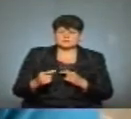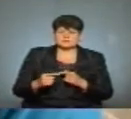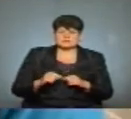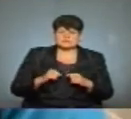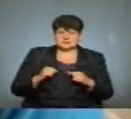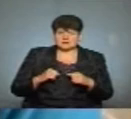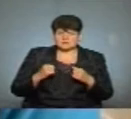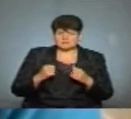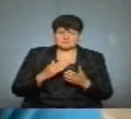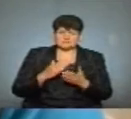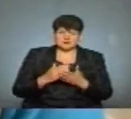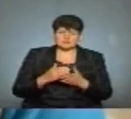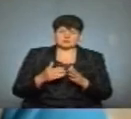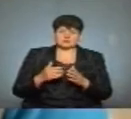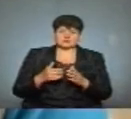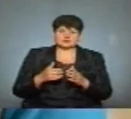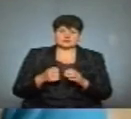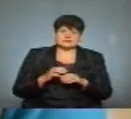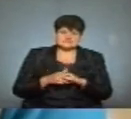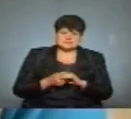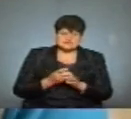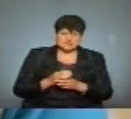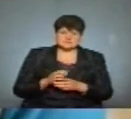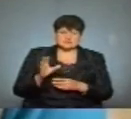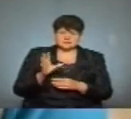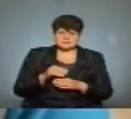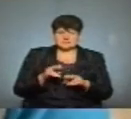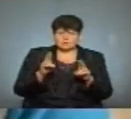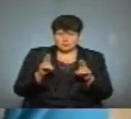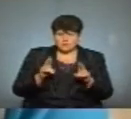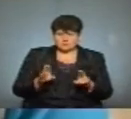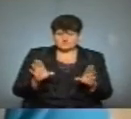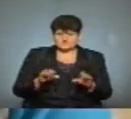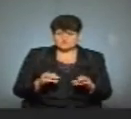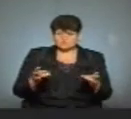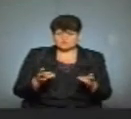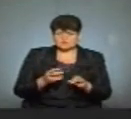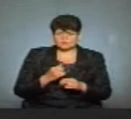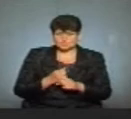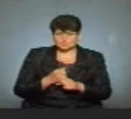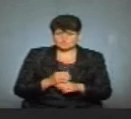стараємося, маємо септик, обробляємо руки, все як по правилах, все як потрібно робити.